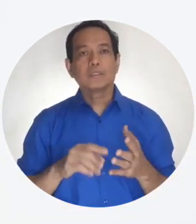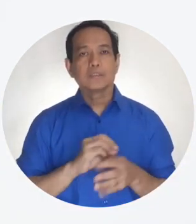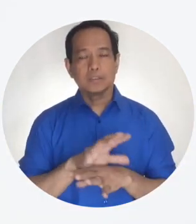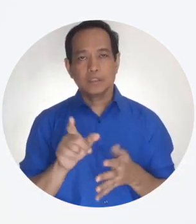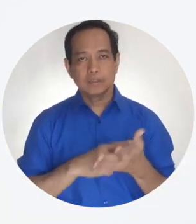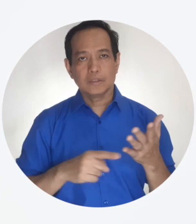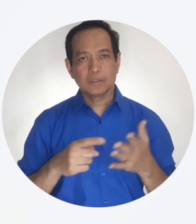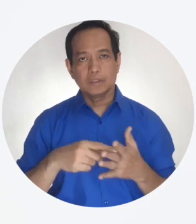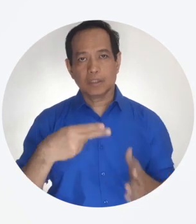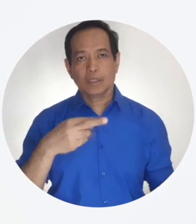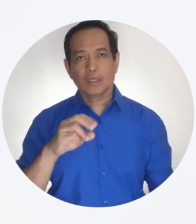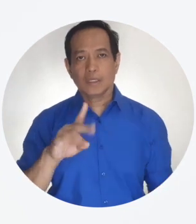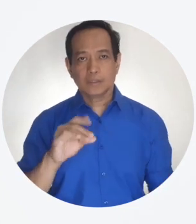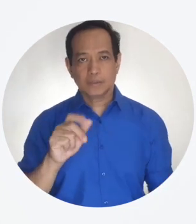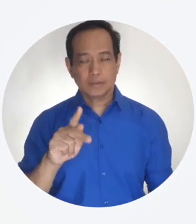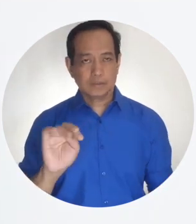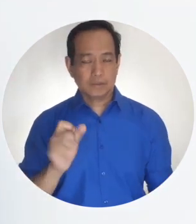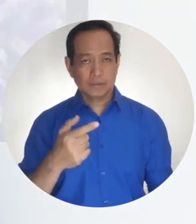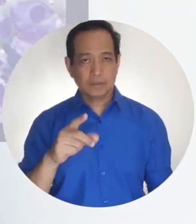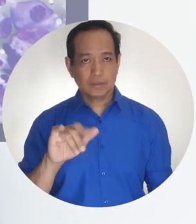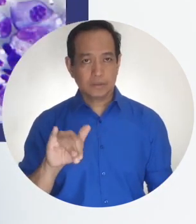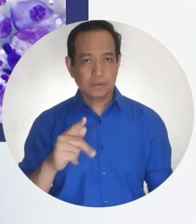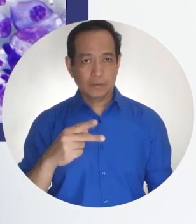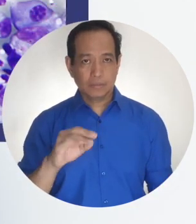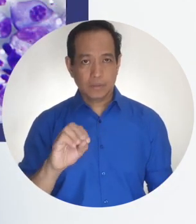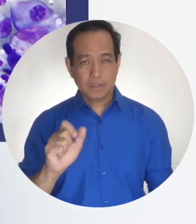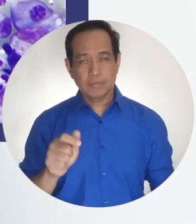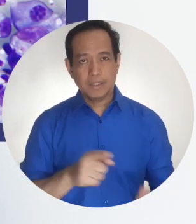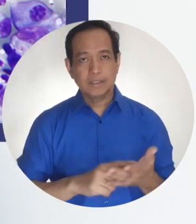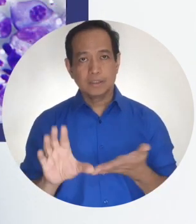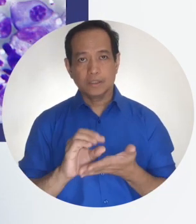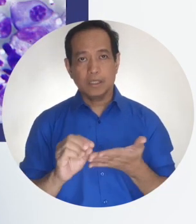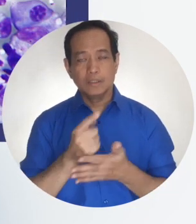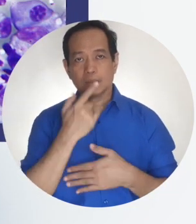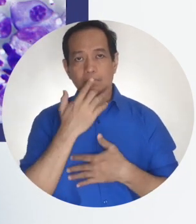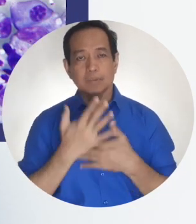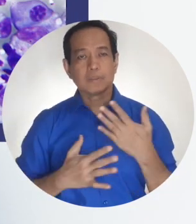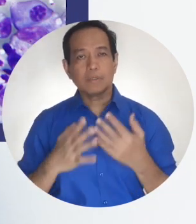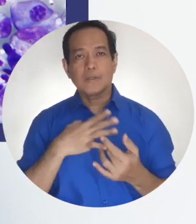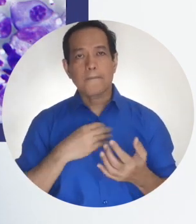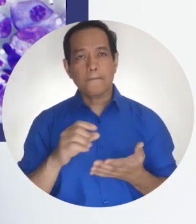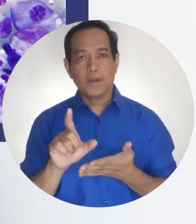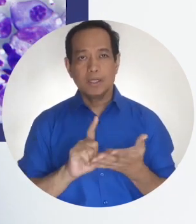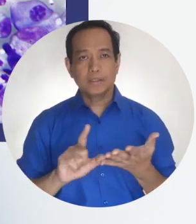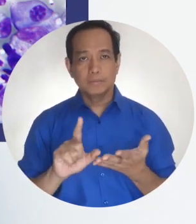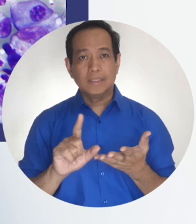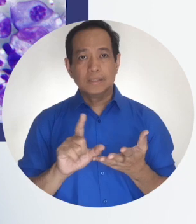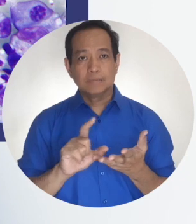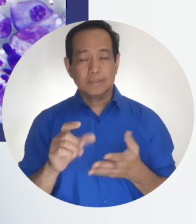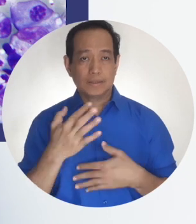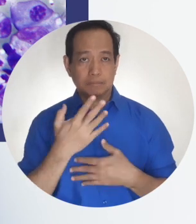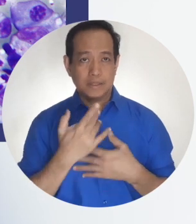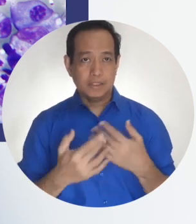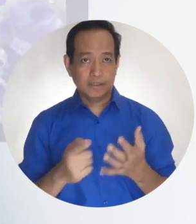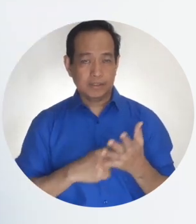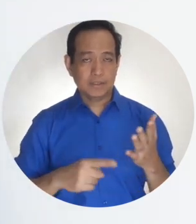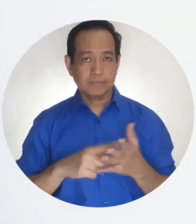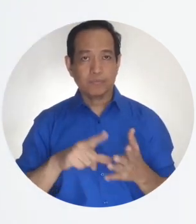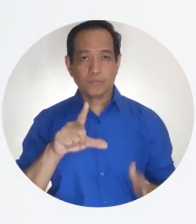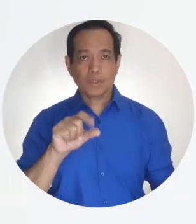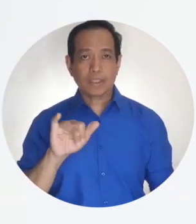Hodgkin's lymphoma ay isang cancer sa dugo or white blood cells na nagsisimula sa lymphatic